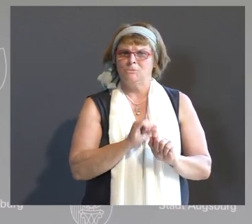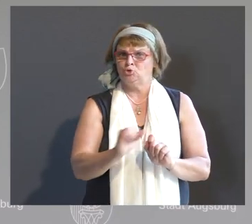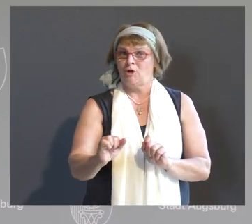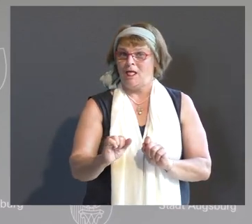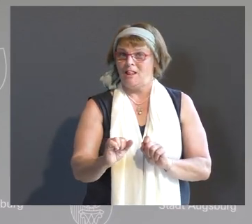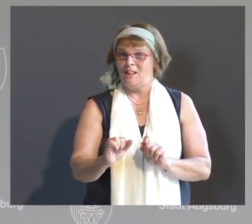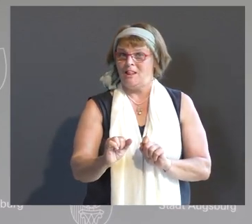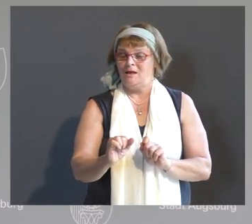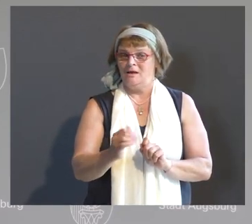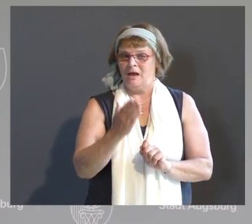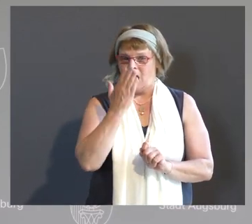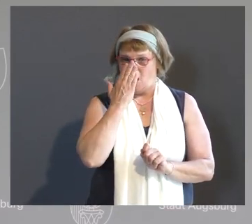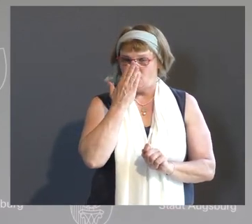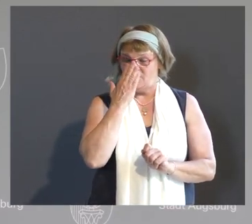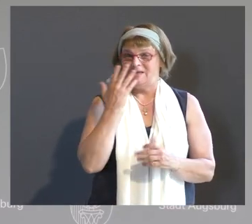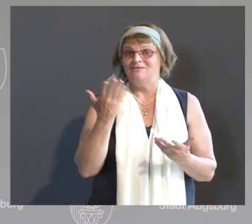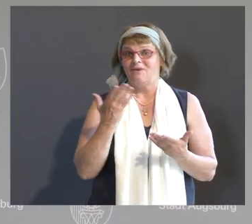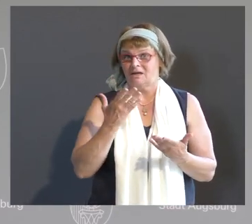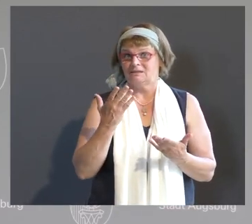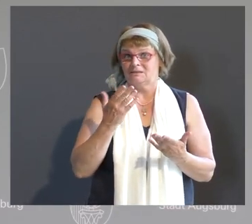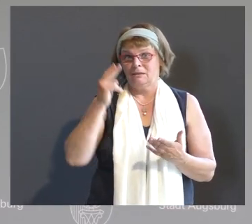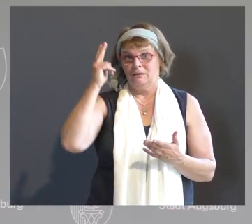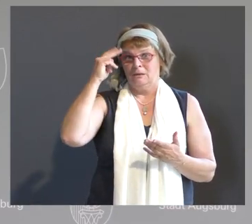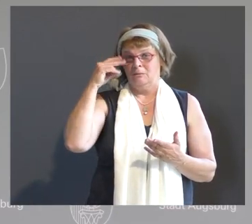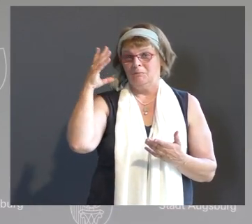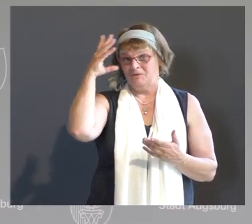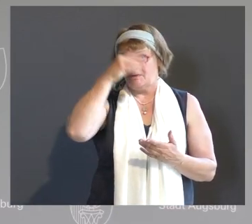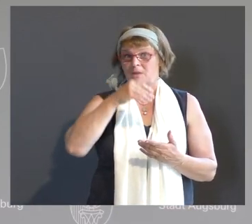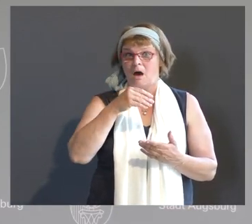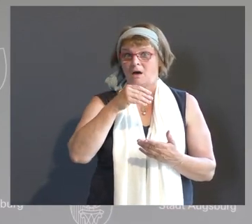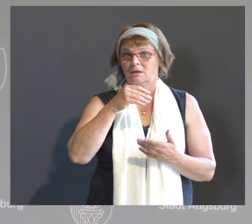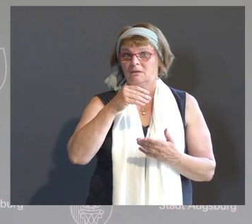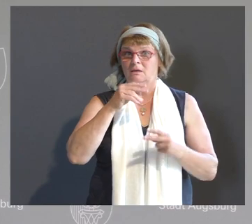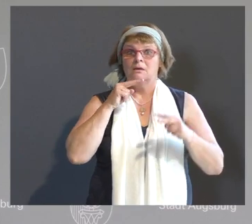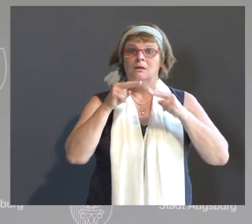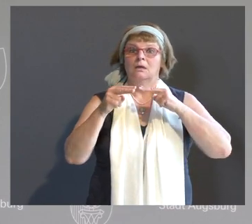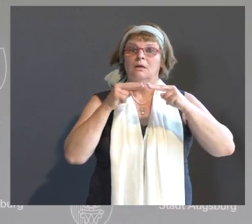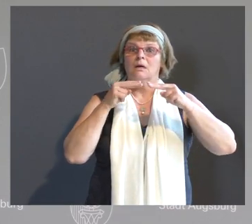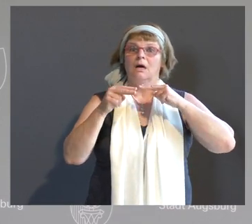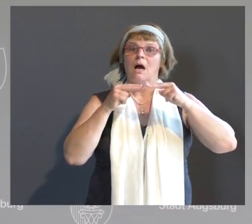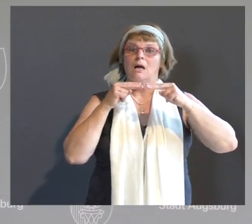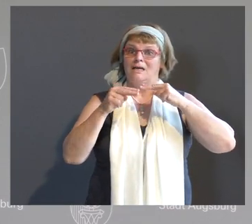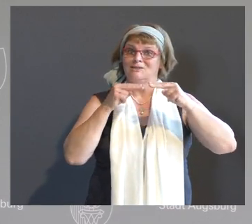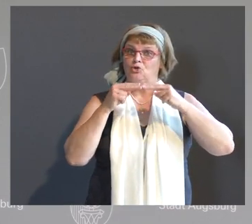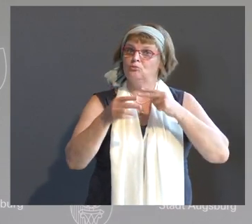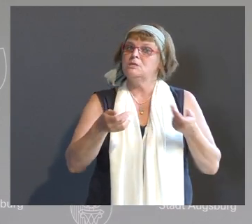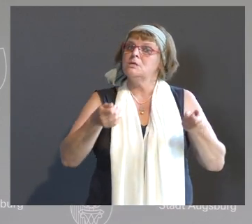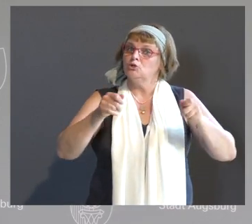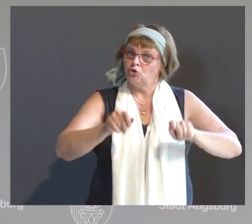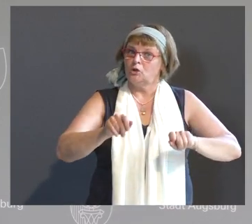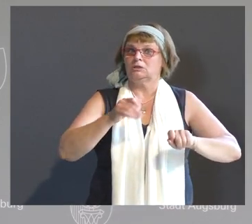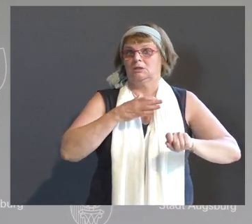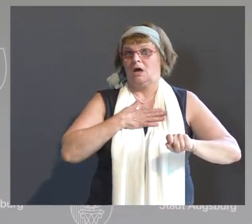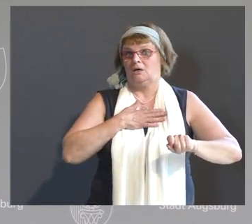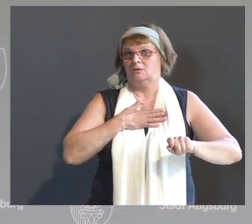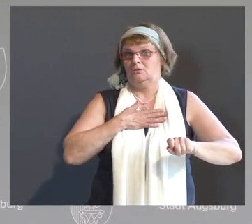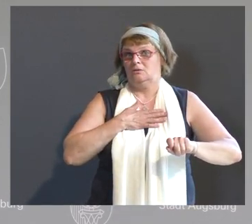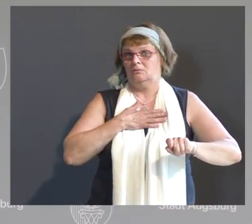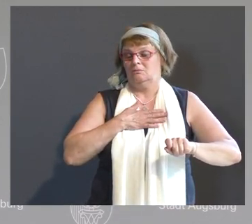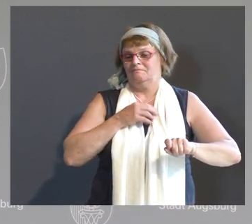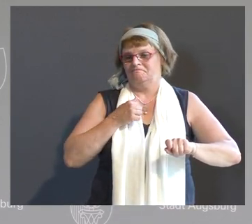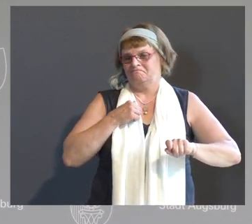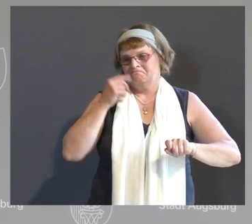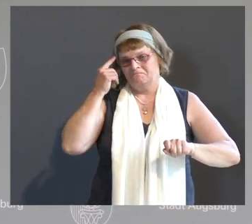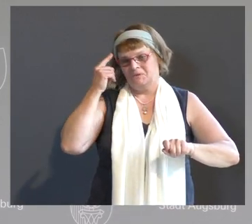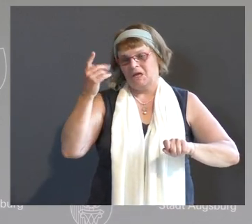schon markant war, dass ab Mitternacht mit Schließen der Außengastronomie die Menschen abgewandert sind, sodass ich jetzt mal rund schätze, dass wir dann